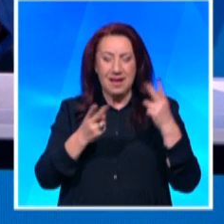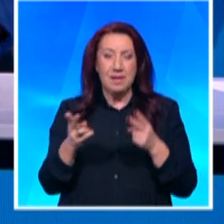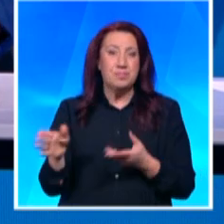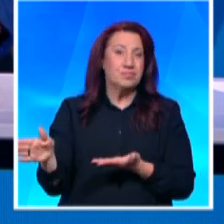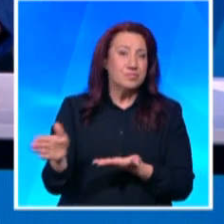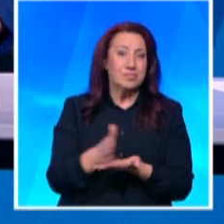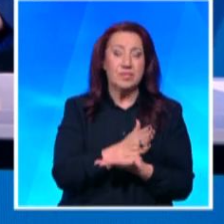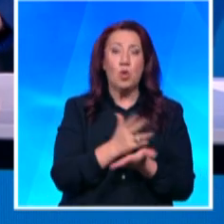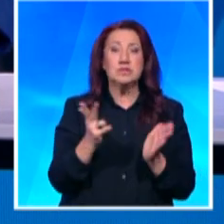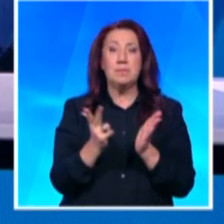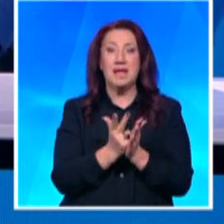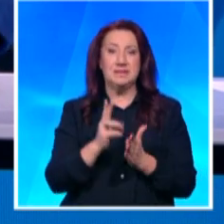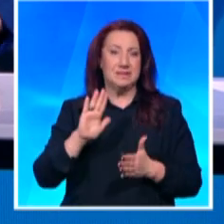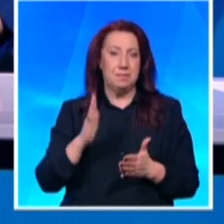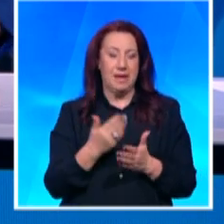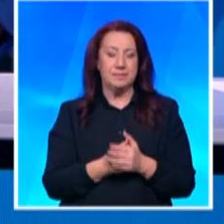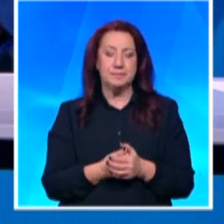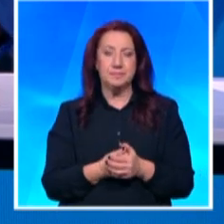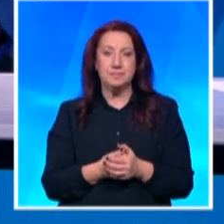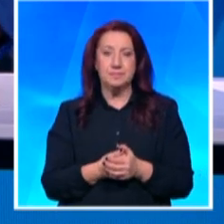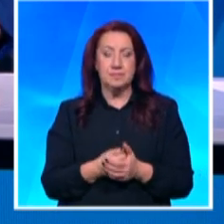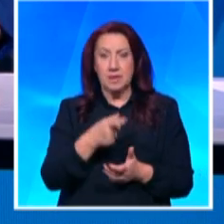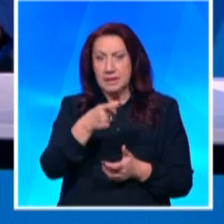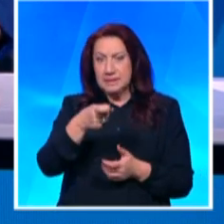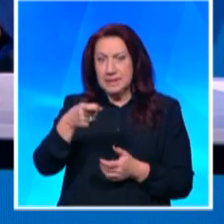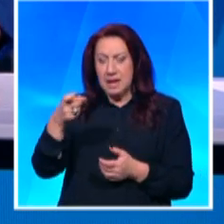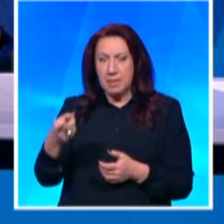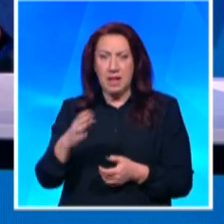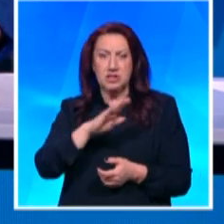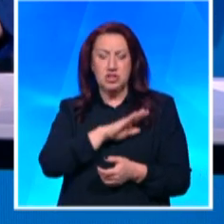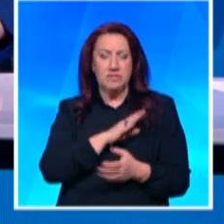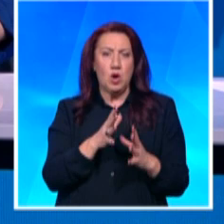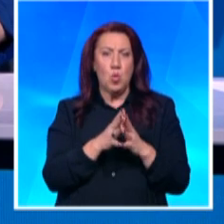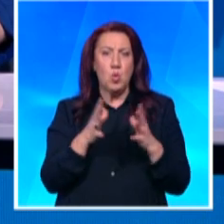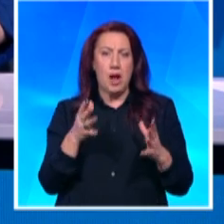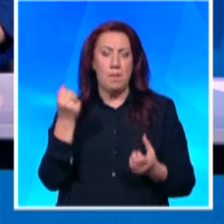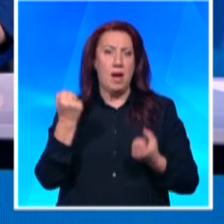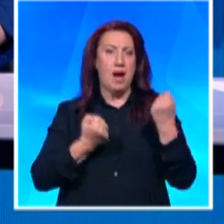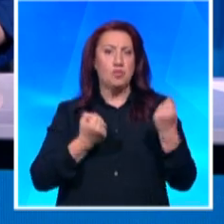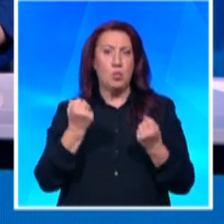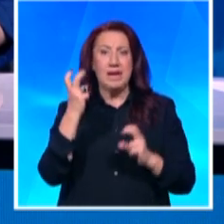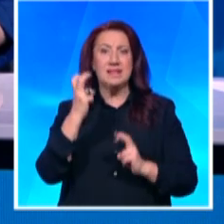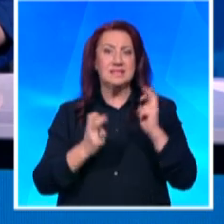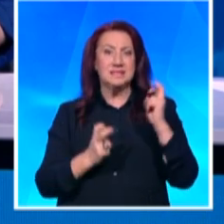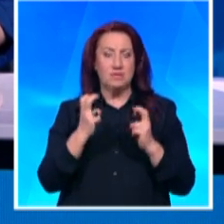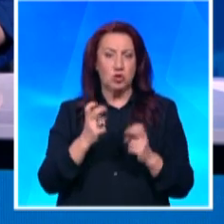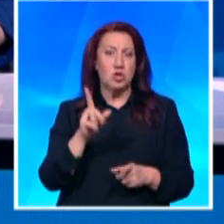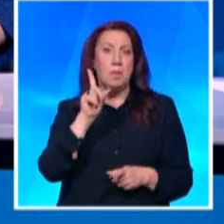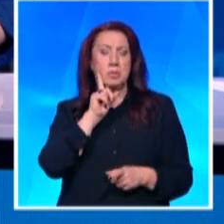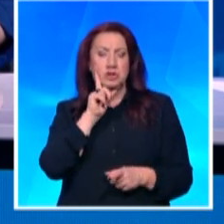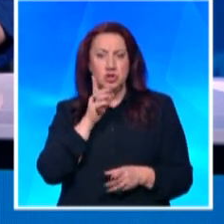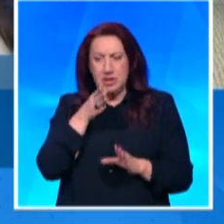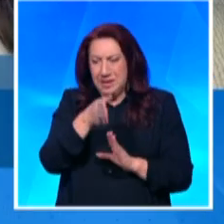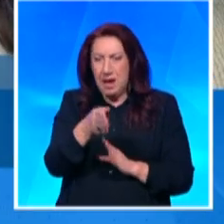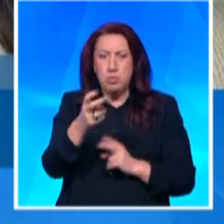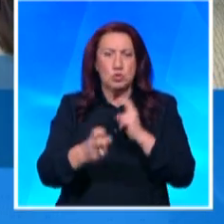Стрелба с жертви в голям автомобилен завод в Германия. Мъж стреля по двама работници в производствено хале. По-късно е задържан.